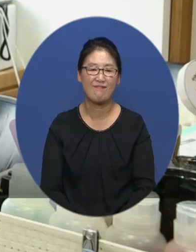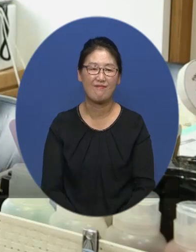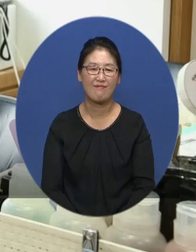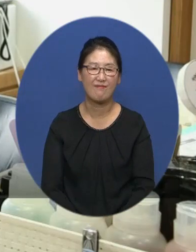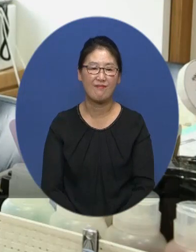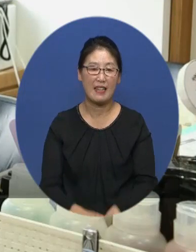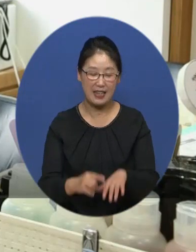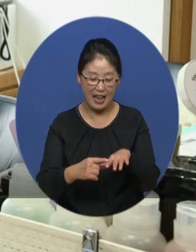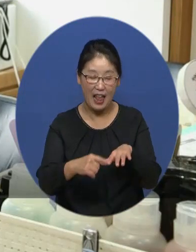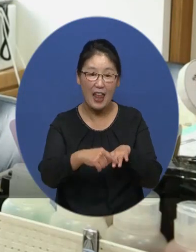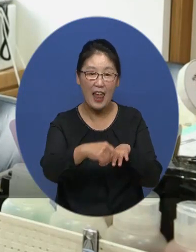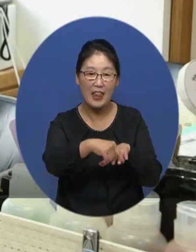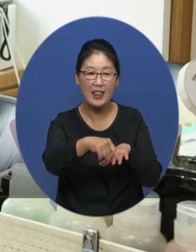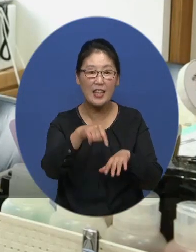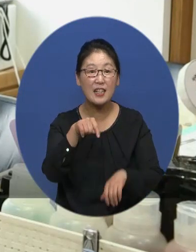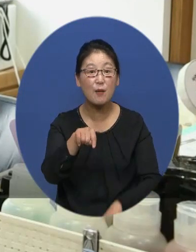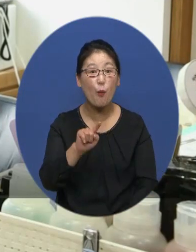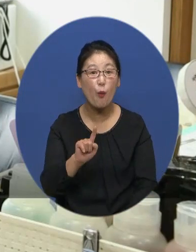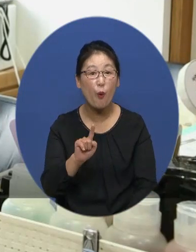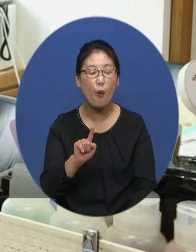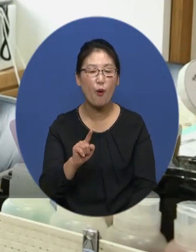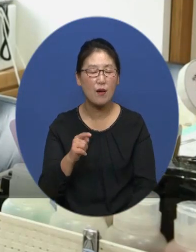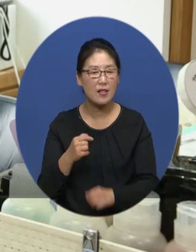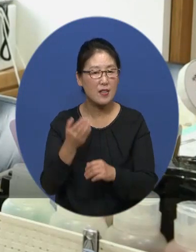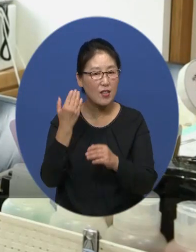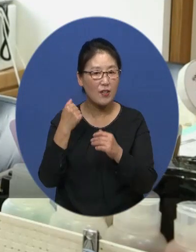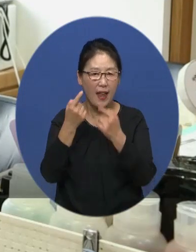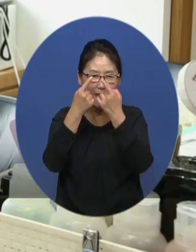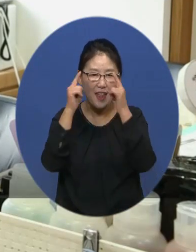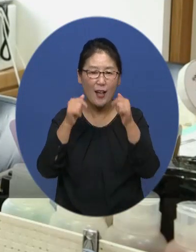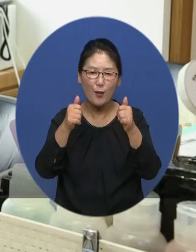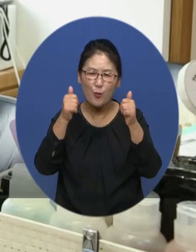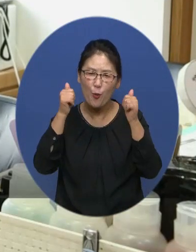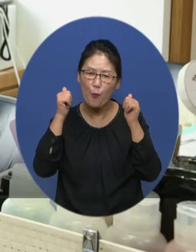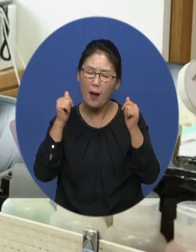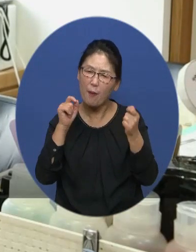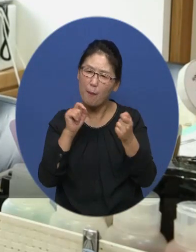네일 아트는 제가 대학교를 졸업할 무렵에